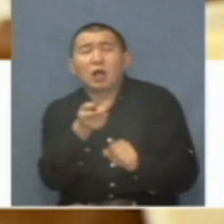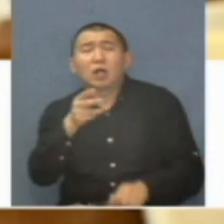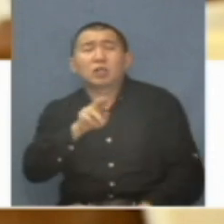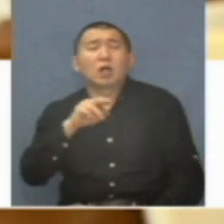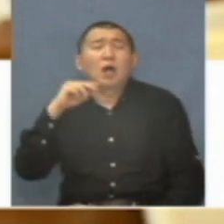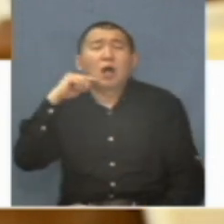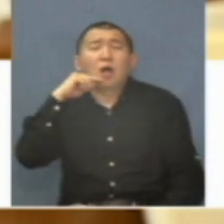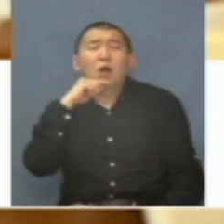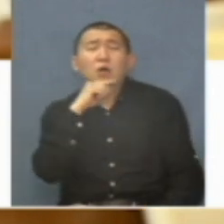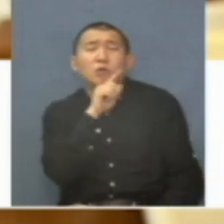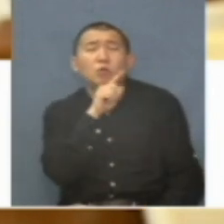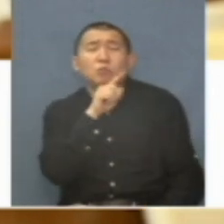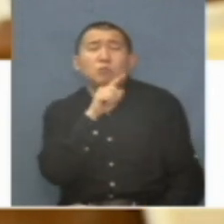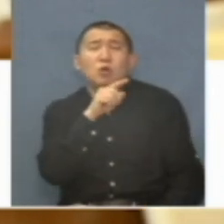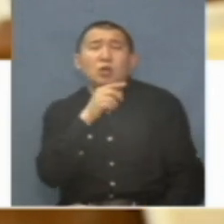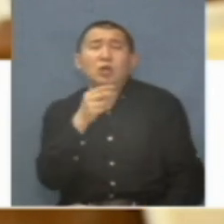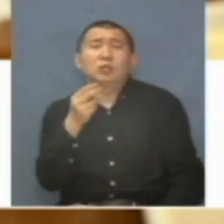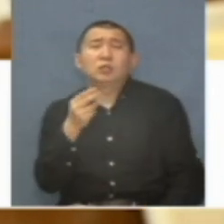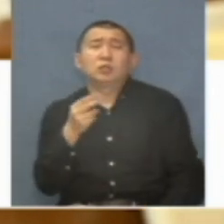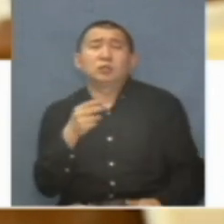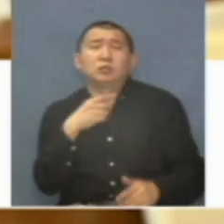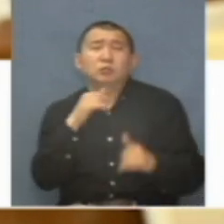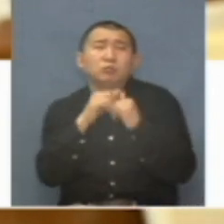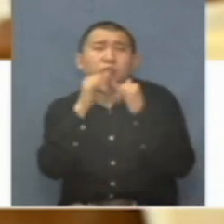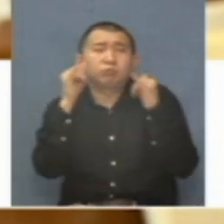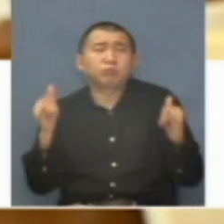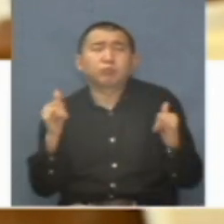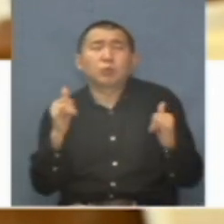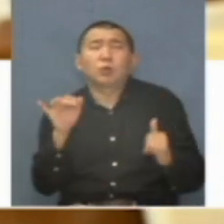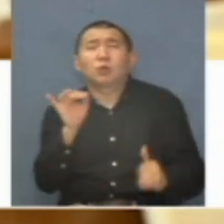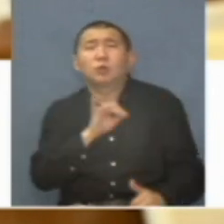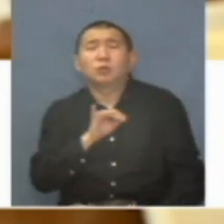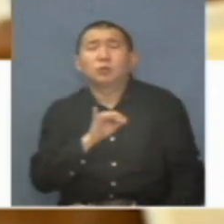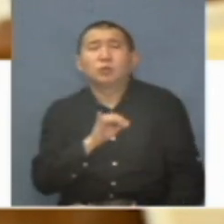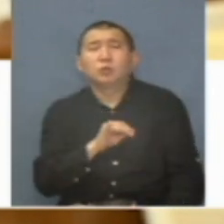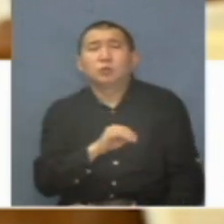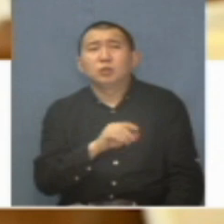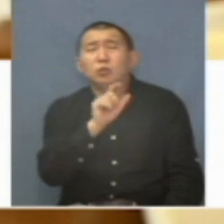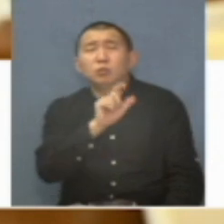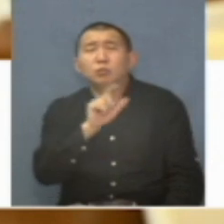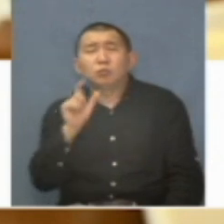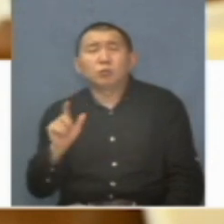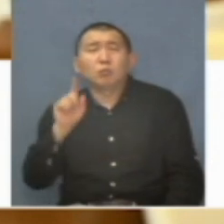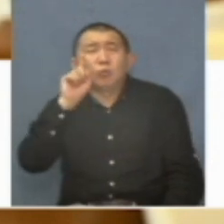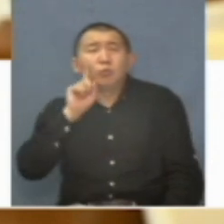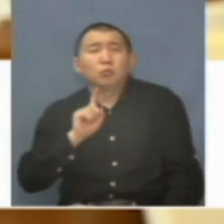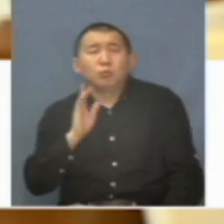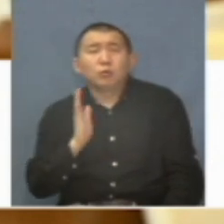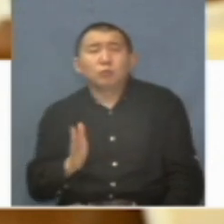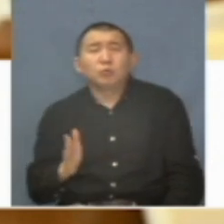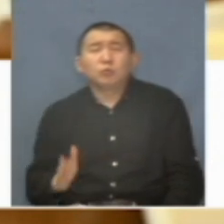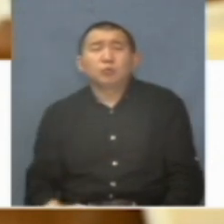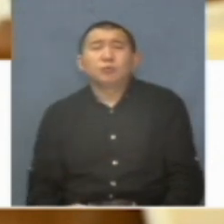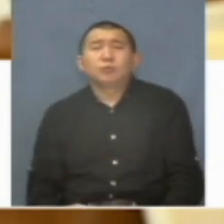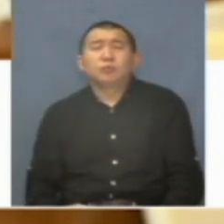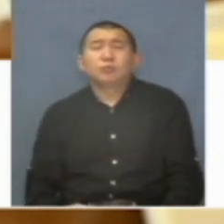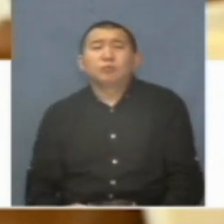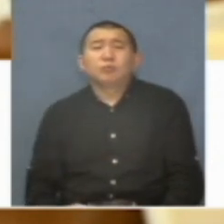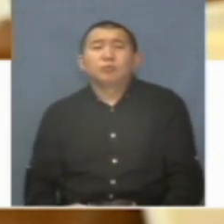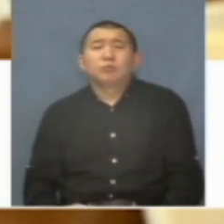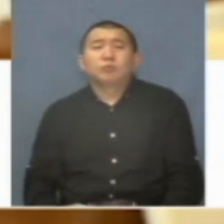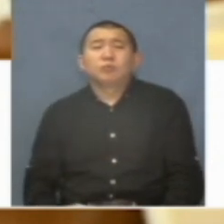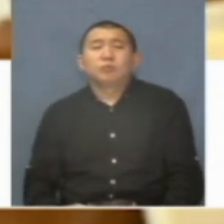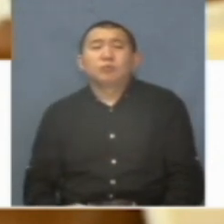екіншіден мынау адамдардың бір бірімен өту қабілетінің мүмкіндігіне байланысты солай қойып